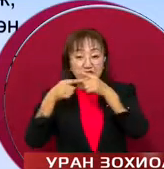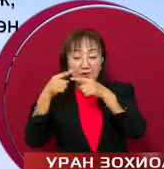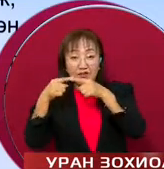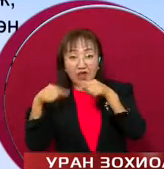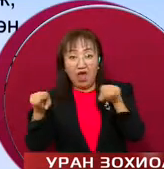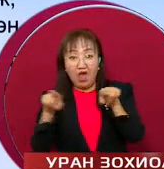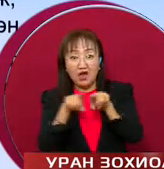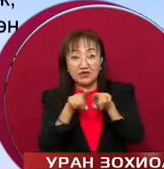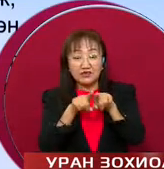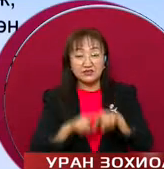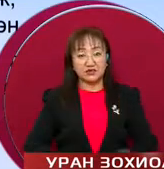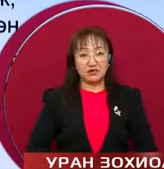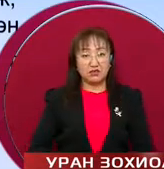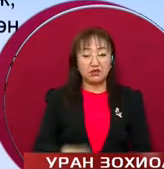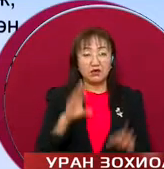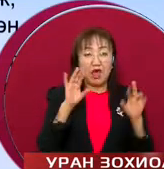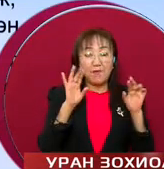Ямар шинжээр нь адилтгч үтвэл